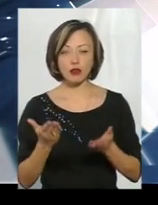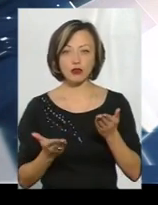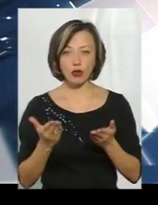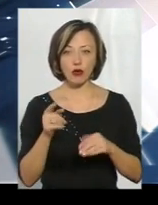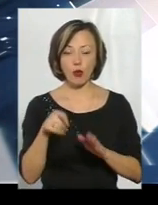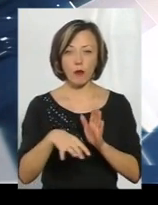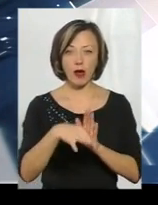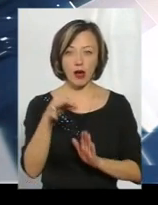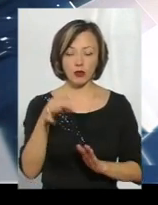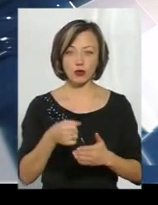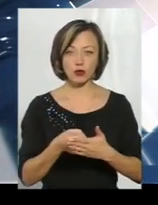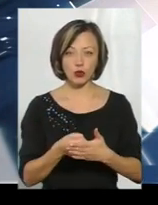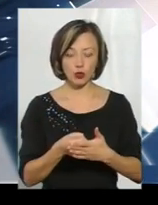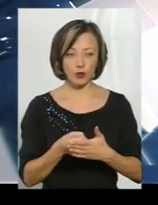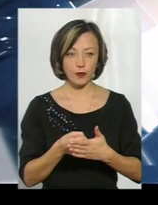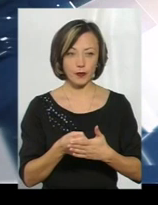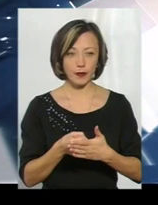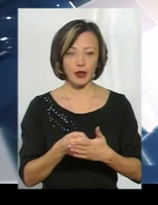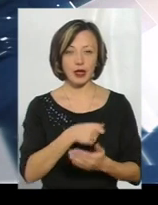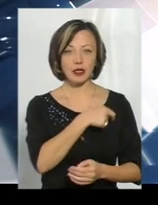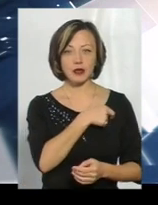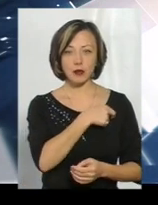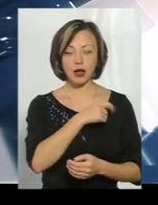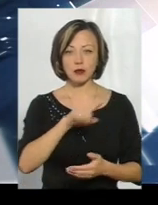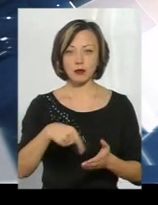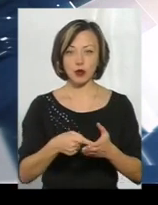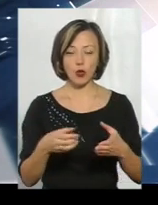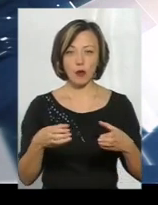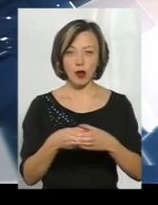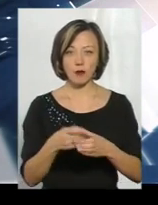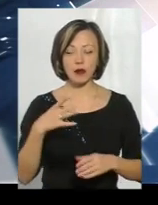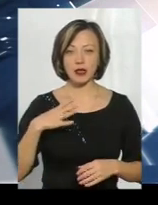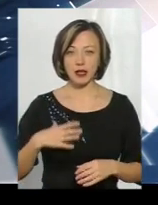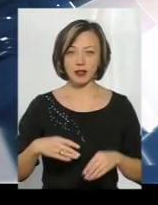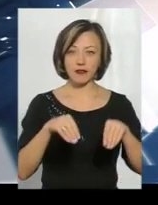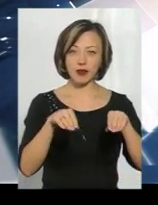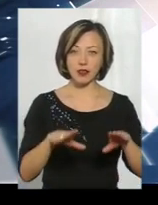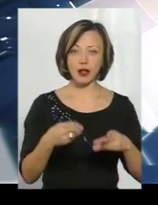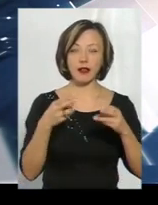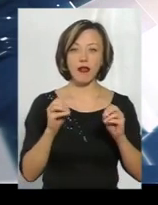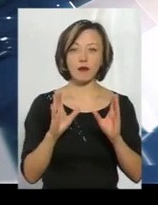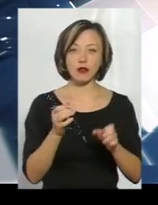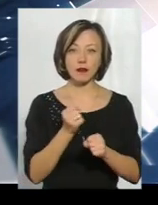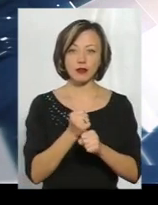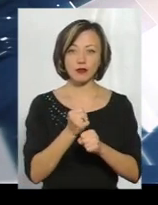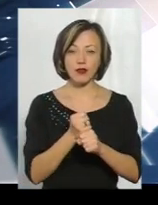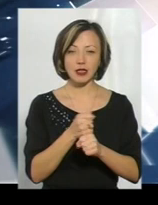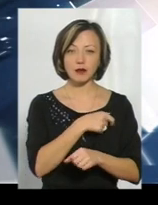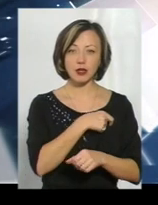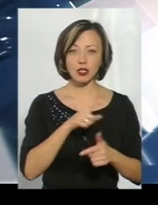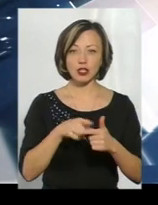його оберуть до депутата в міську громаду, йому прийдеться вирішувати, де він буде працювати депутатом.